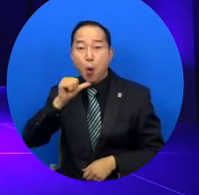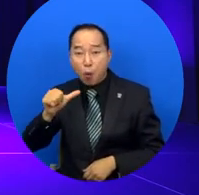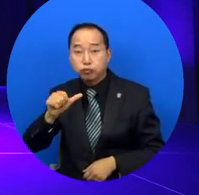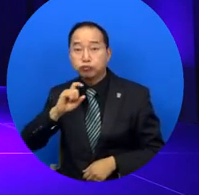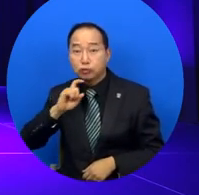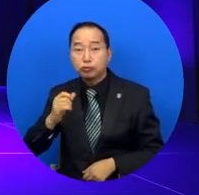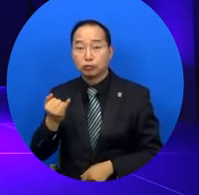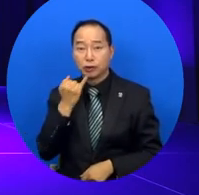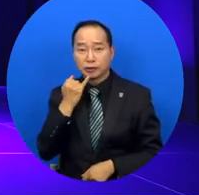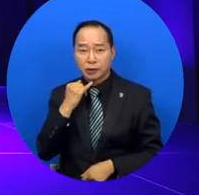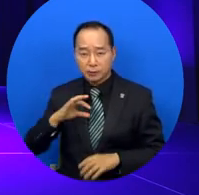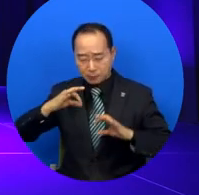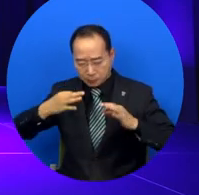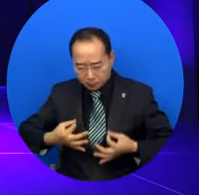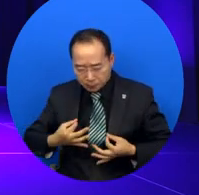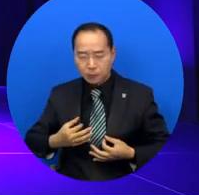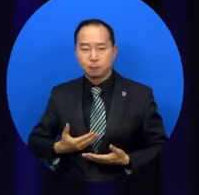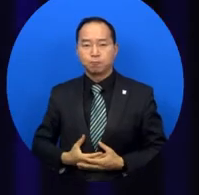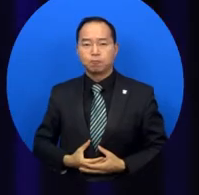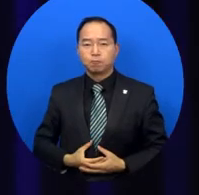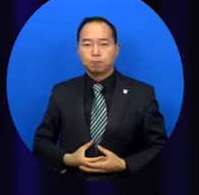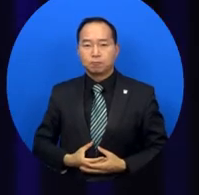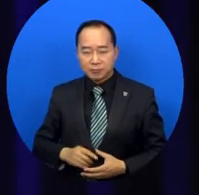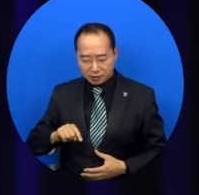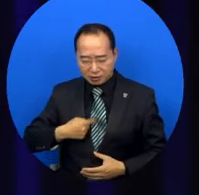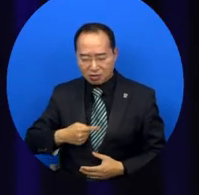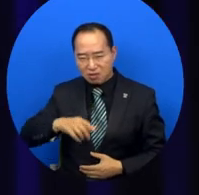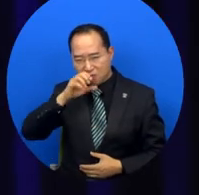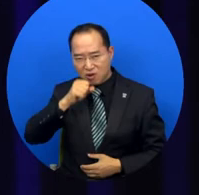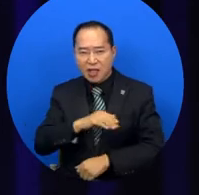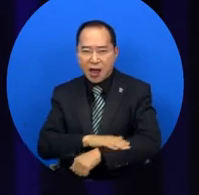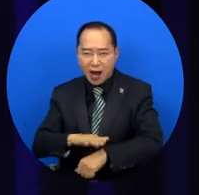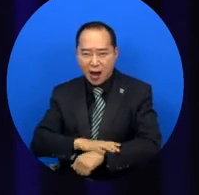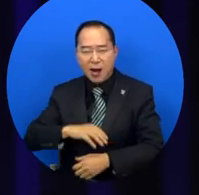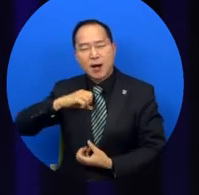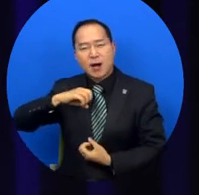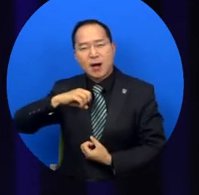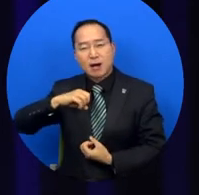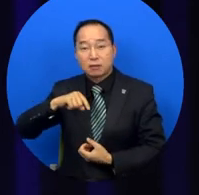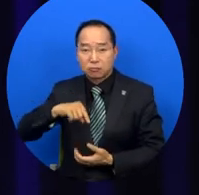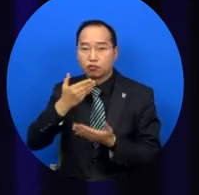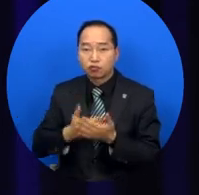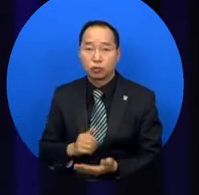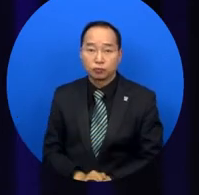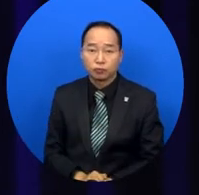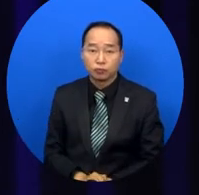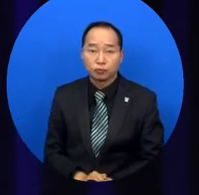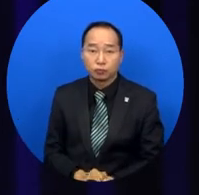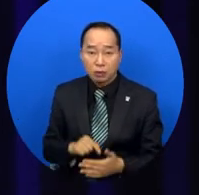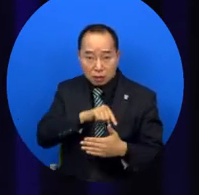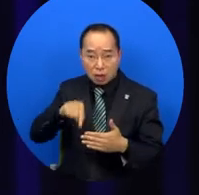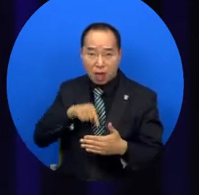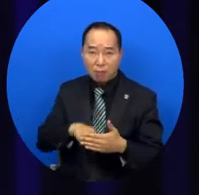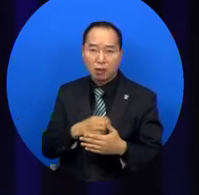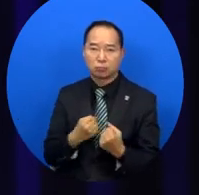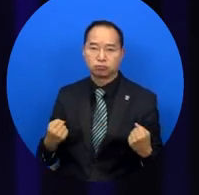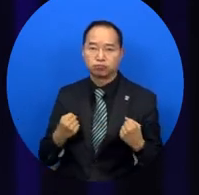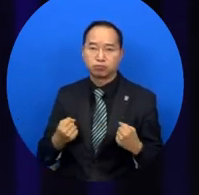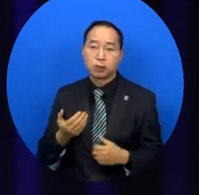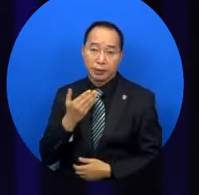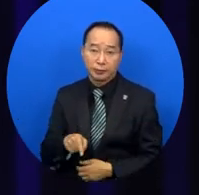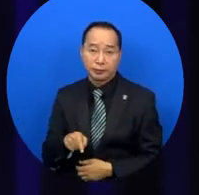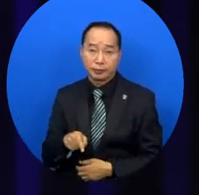5분 10분이라도 브리딩하고 그런 스스로에게 해주는 말 굉장히 중요합니다. 그